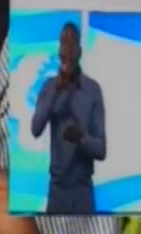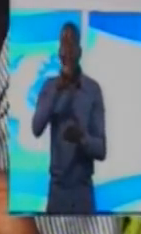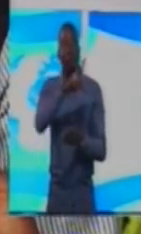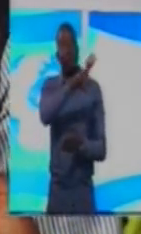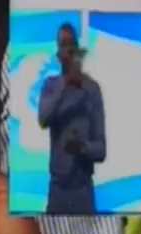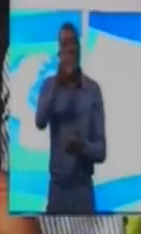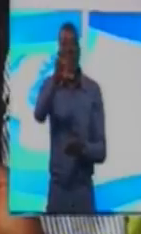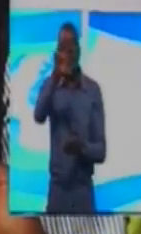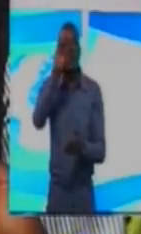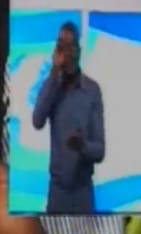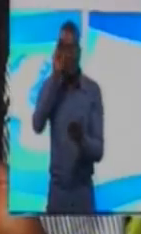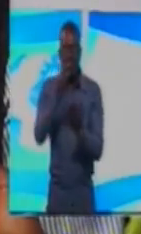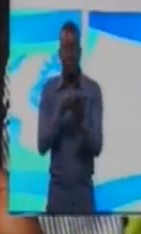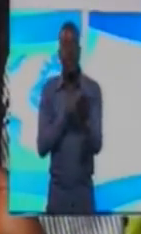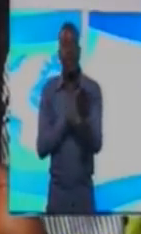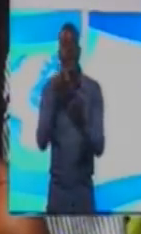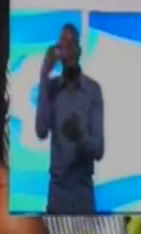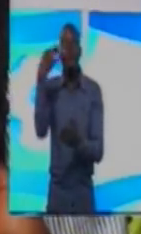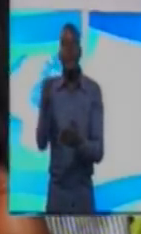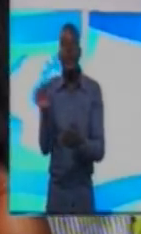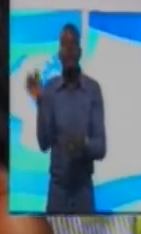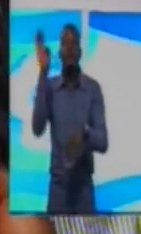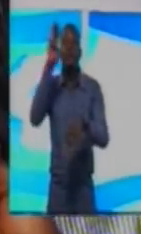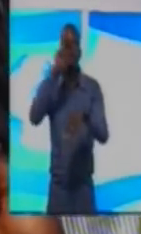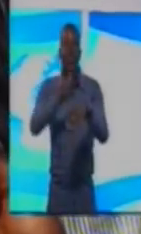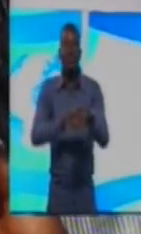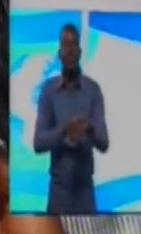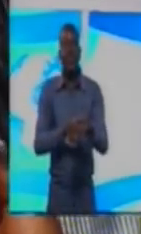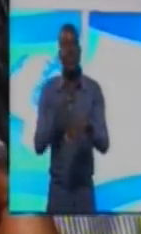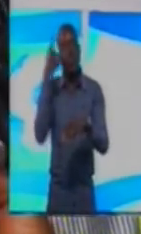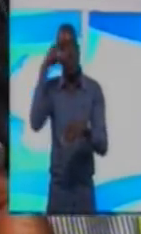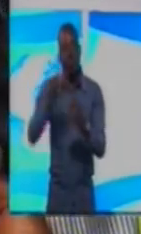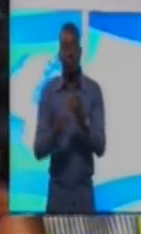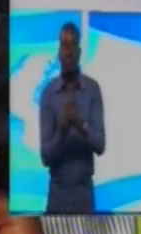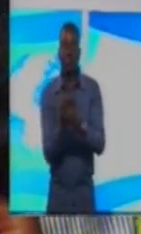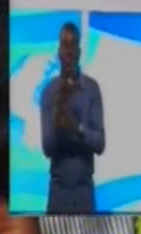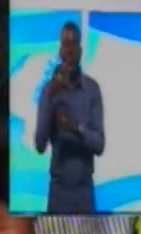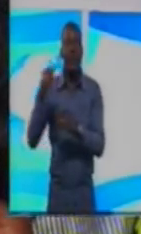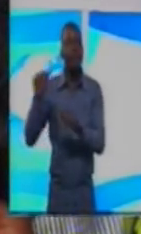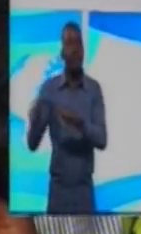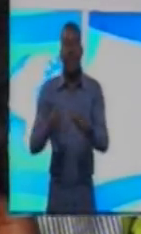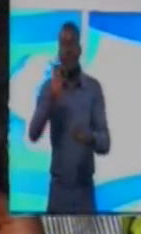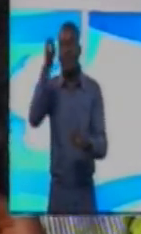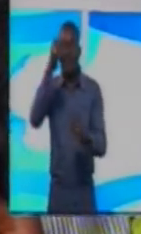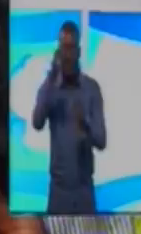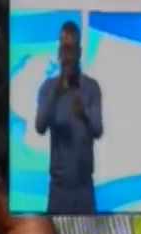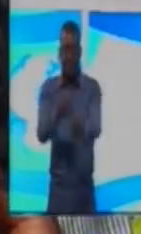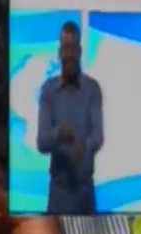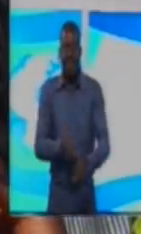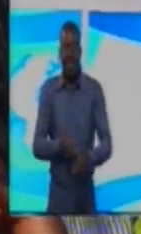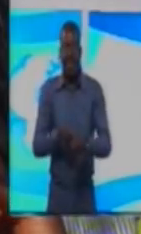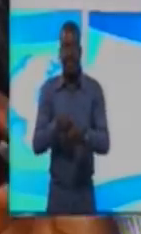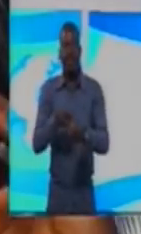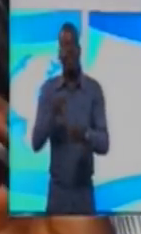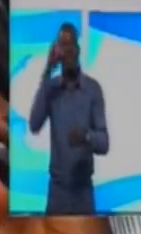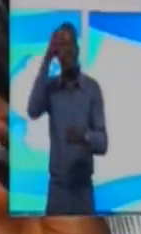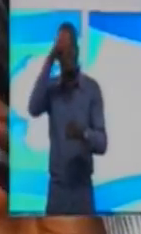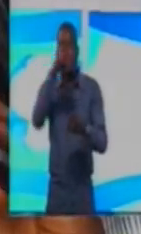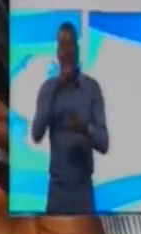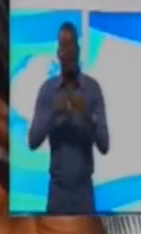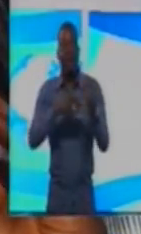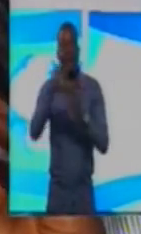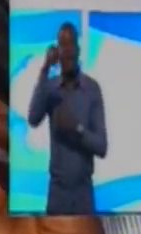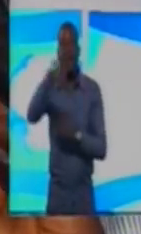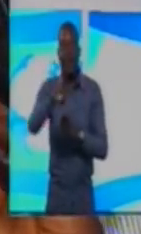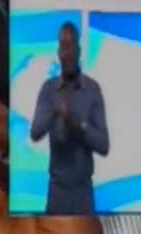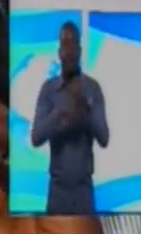350 millions de francs CFA qui seront injectés pour promouvoir l'activité agricole et le maraîchage afin que